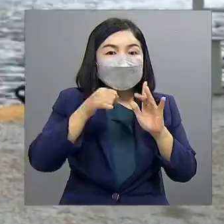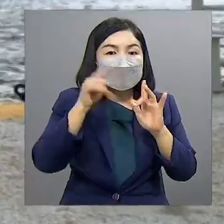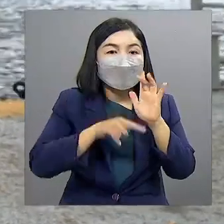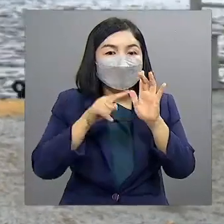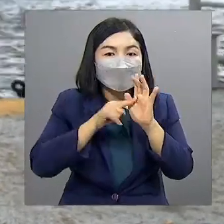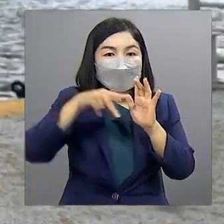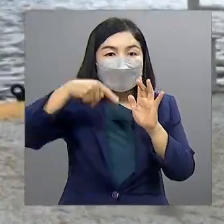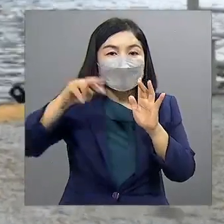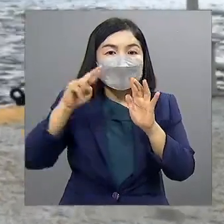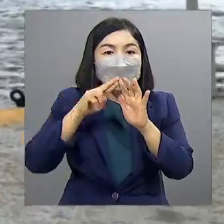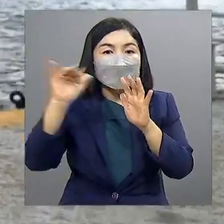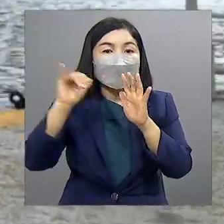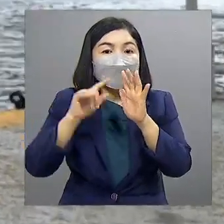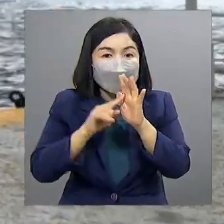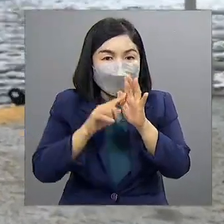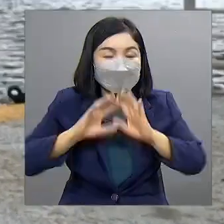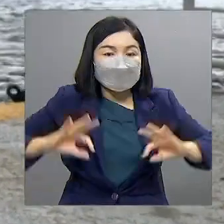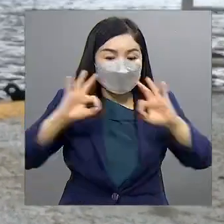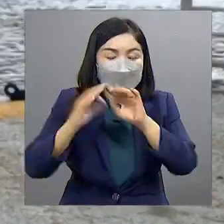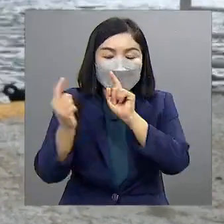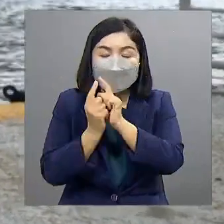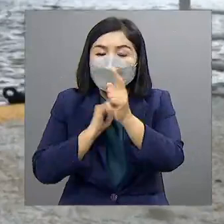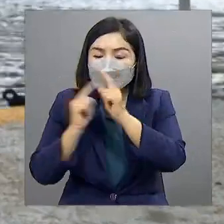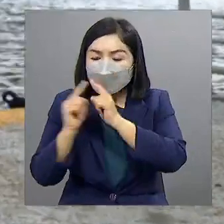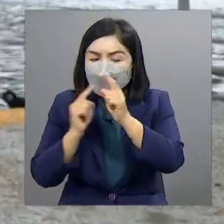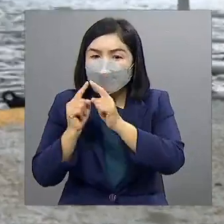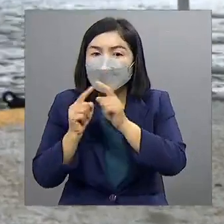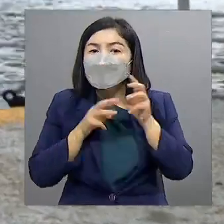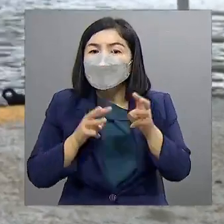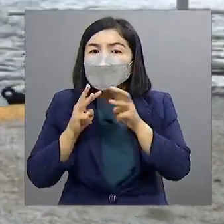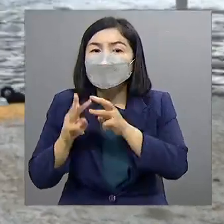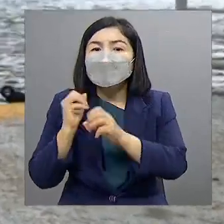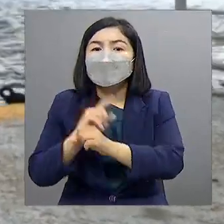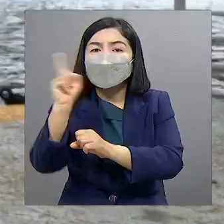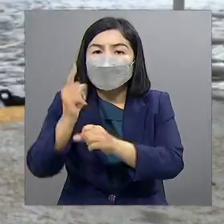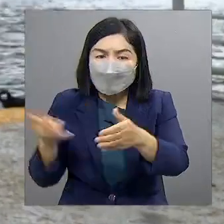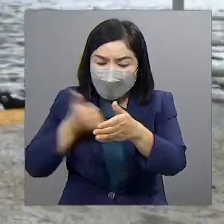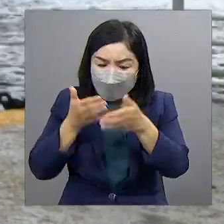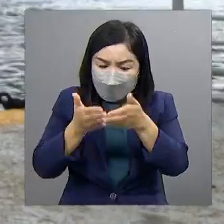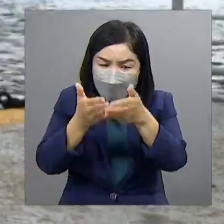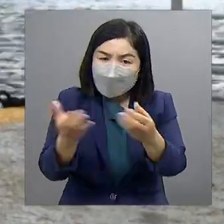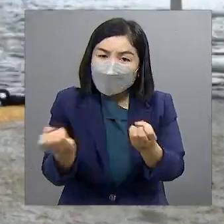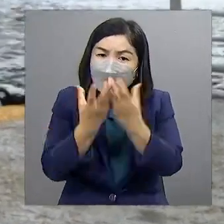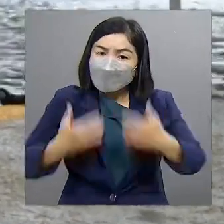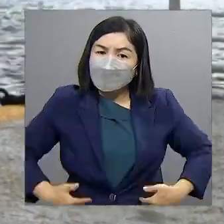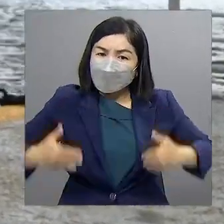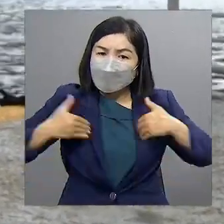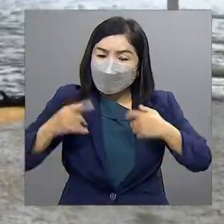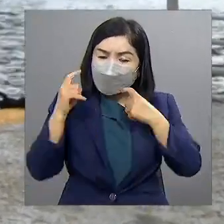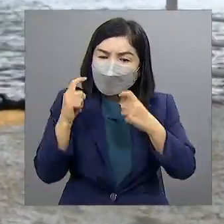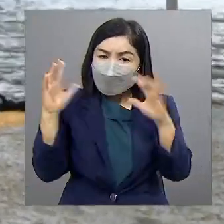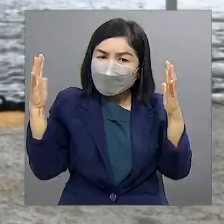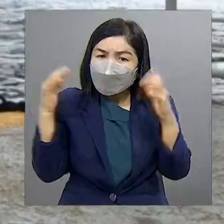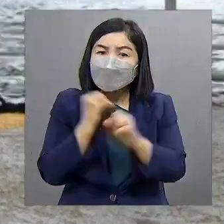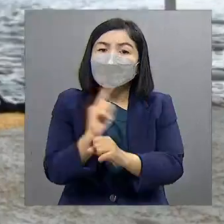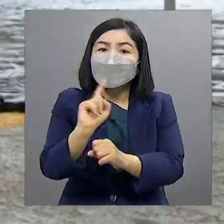จะพาคุณผู้ชมมาร่วมพูดคุยกันค่ะว่าแล้วเราจะเดินทางทางน้ำอย่างไรให้ปลอดภัยต่อชีวิตและทรัพย์สินนะคะร่วมพูดคุยกับคุณเอกนั่นเ